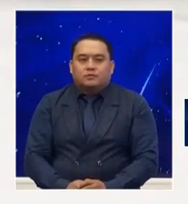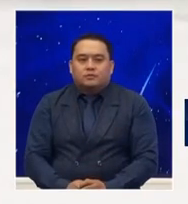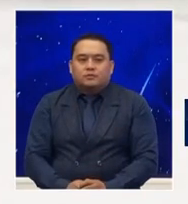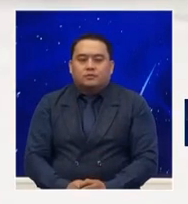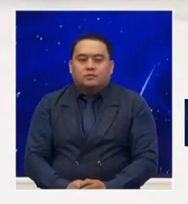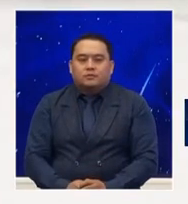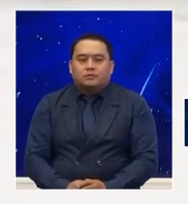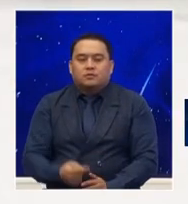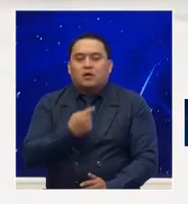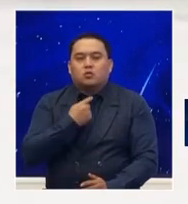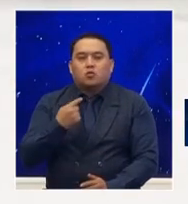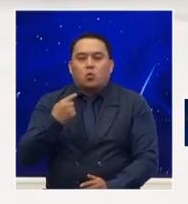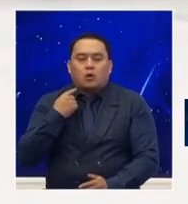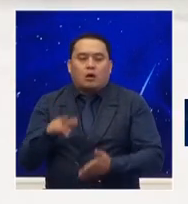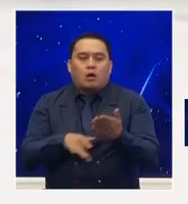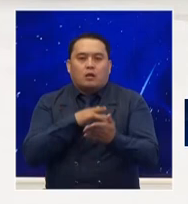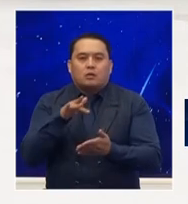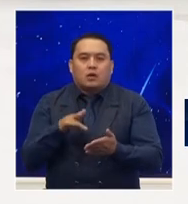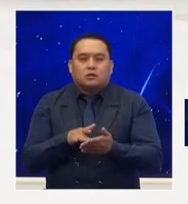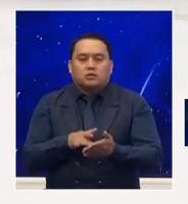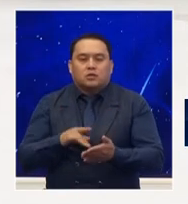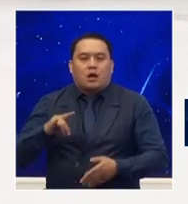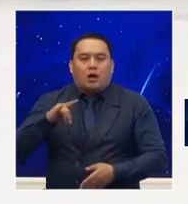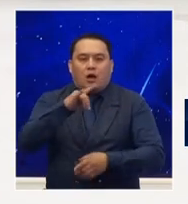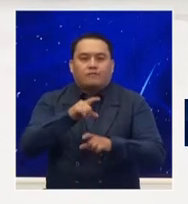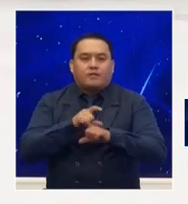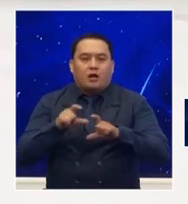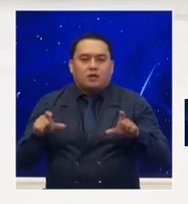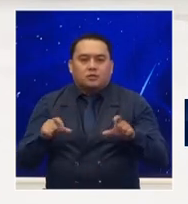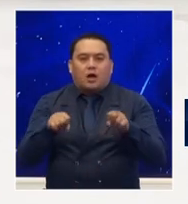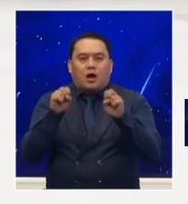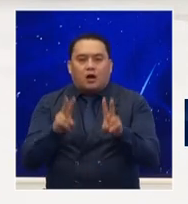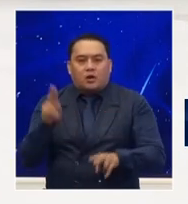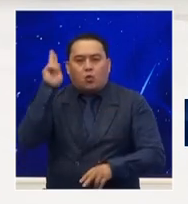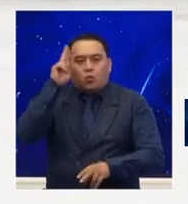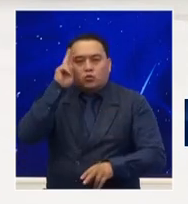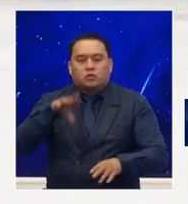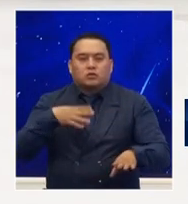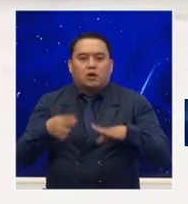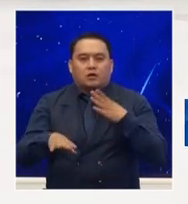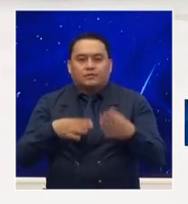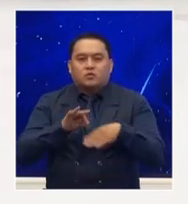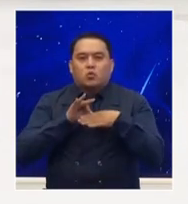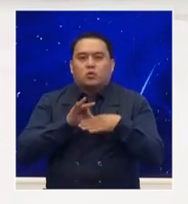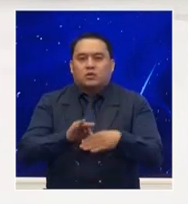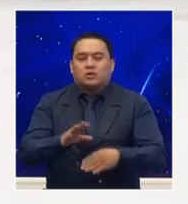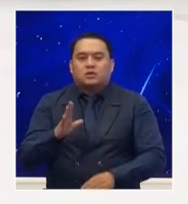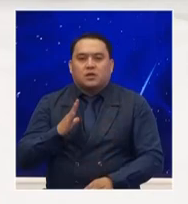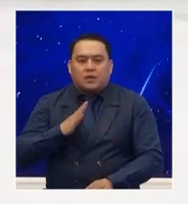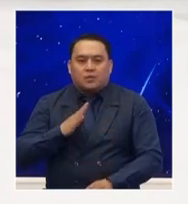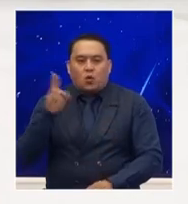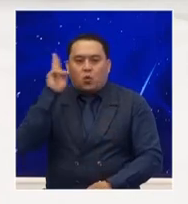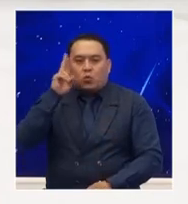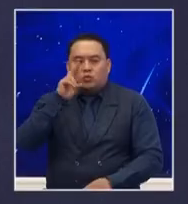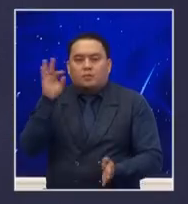Жетісу аэропортында бізде жоспардан тыс арнайы өрт сөндіру тактикалық оқу жаттығу өткізілді. Жалпы оқу